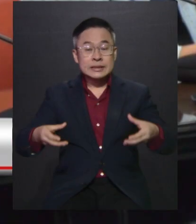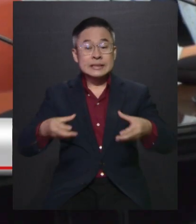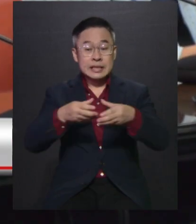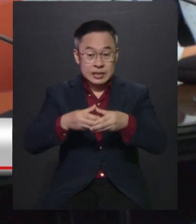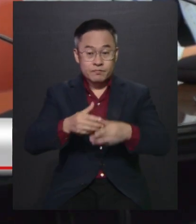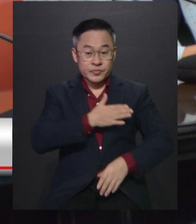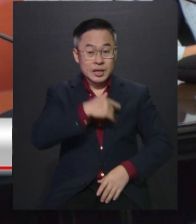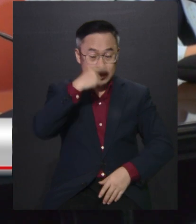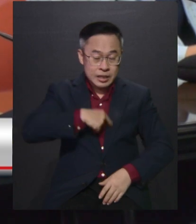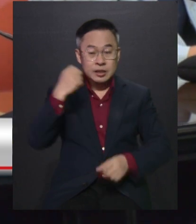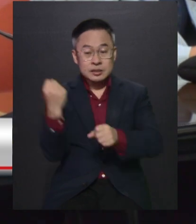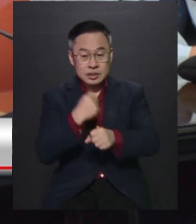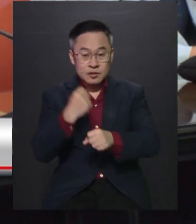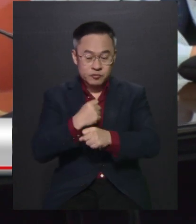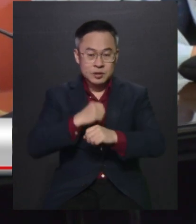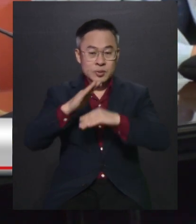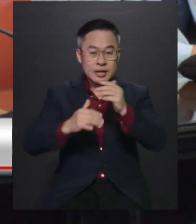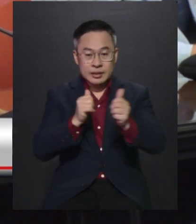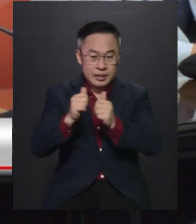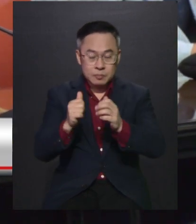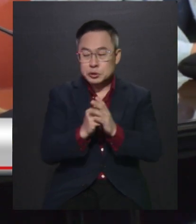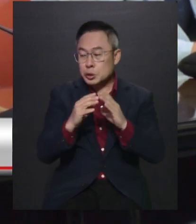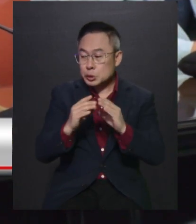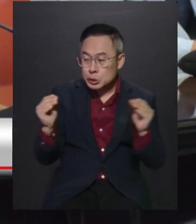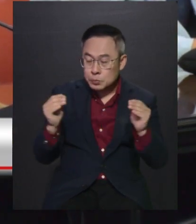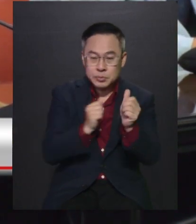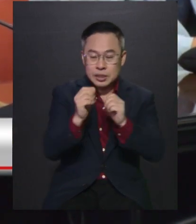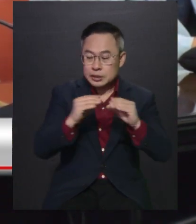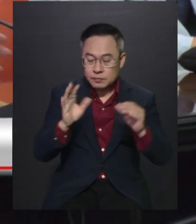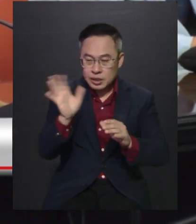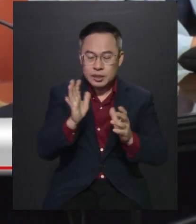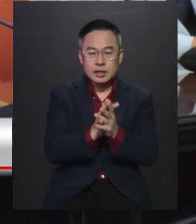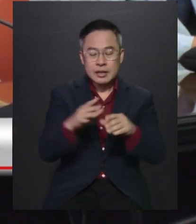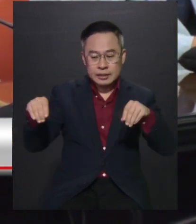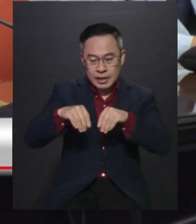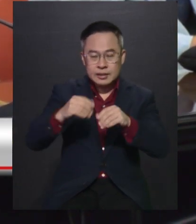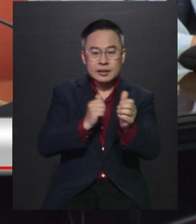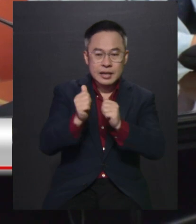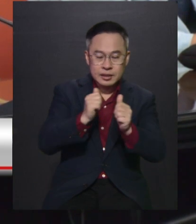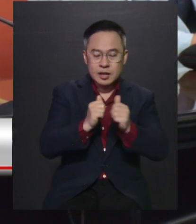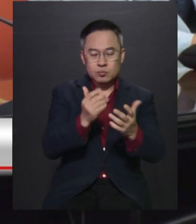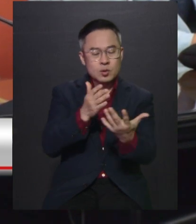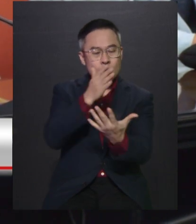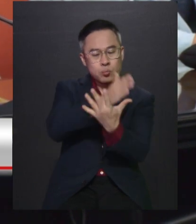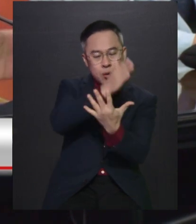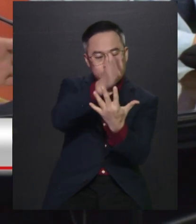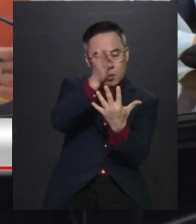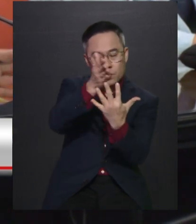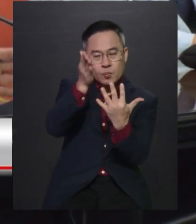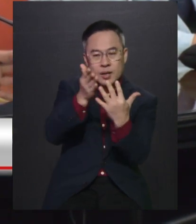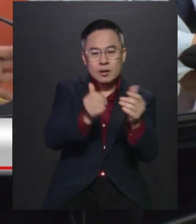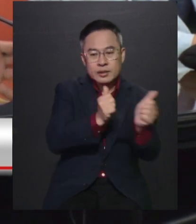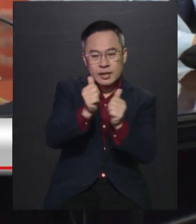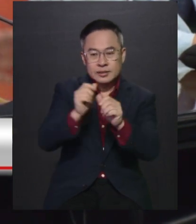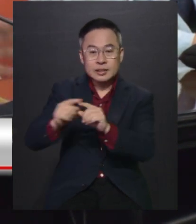ตรียมทีมแบบต่อเนื่องส่วนของเจ้าภาพครับก็ถือว่าเป็นการวอร์มอัพเป็นการเตรียมความพร้อมการจัดการเรื่องของสถานที่ต่างๆ